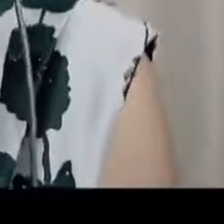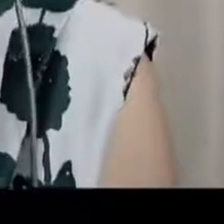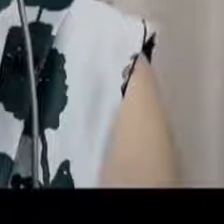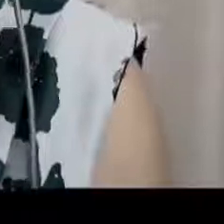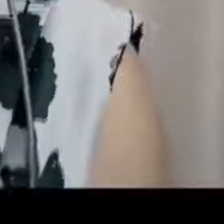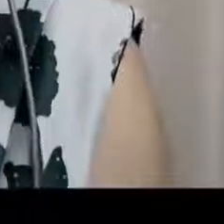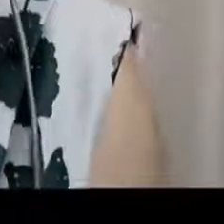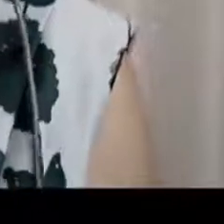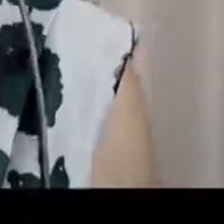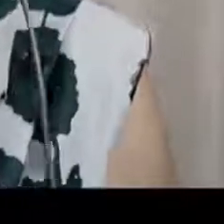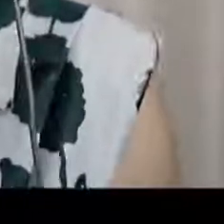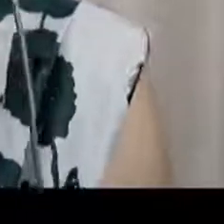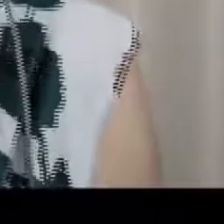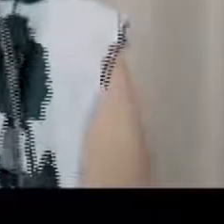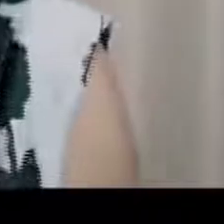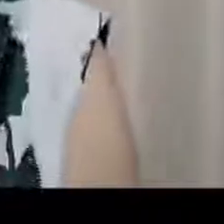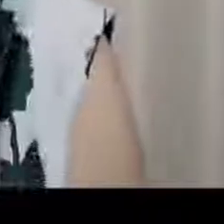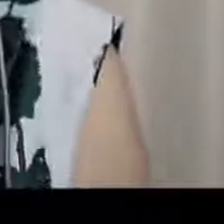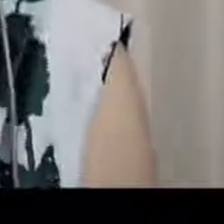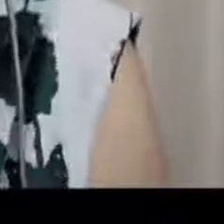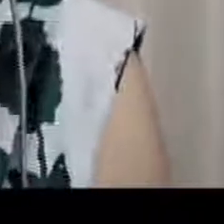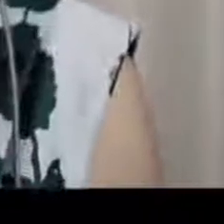harus kita